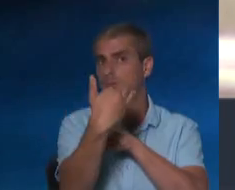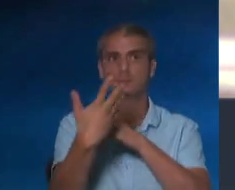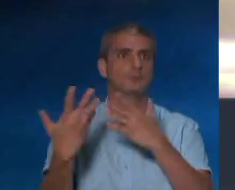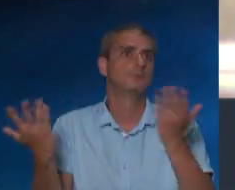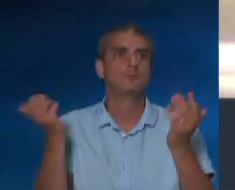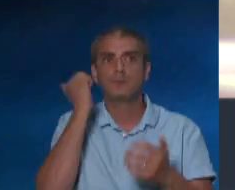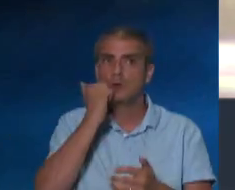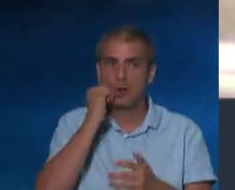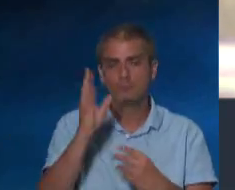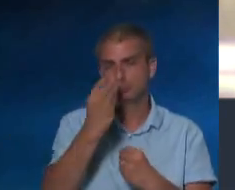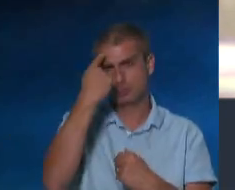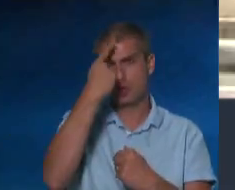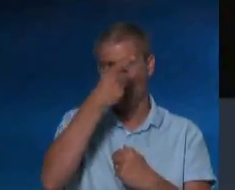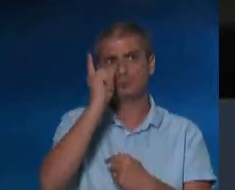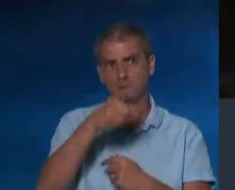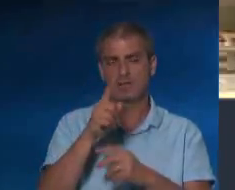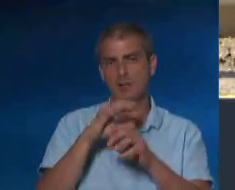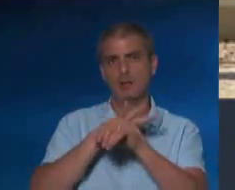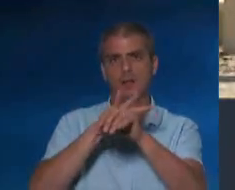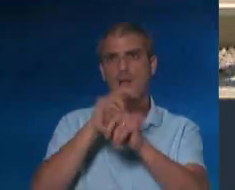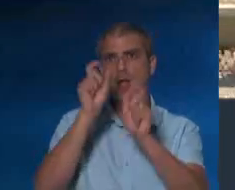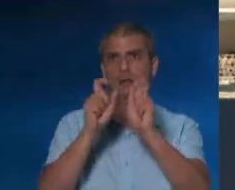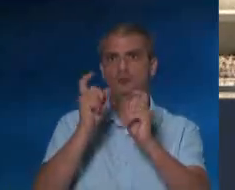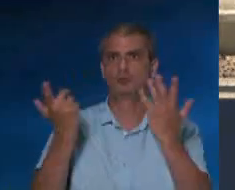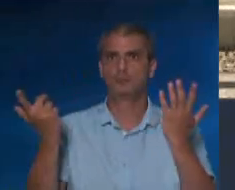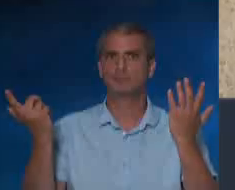יום יש מישהו שמודע לזה שהוא צריך להעביר אנשים.